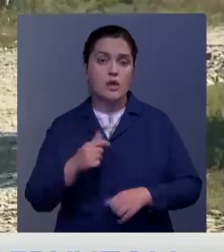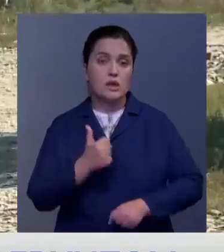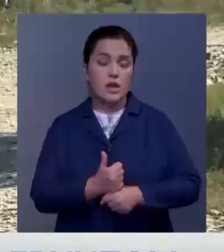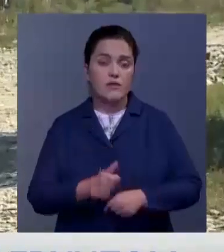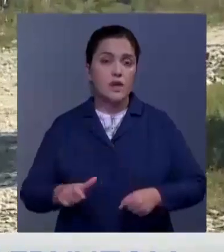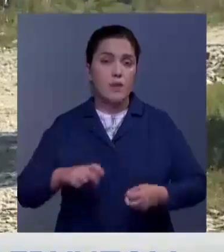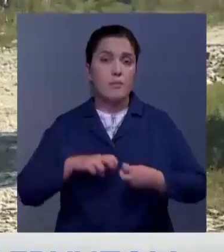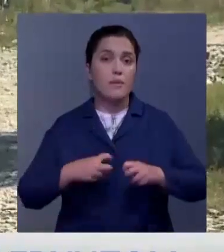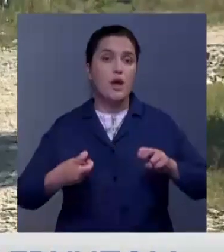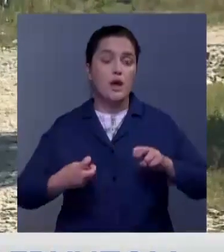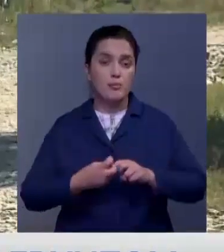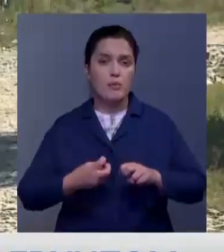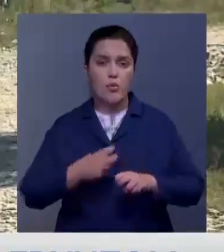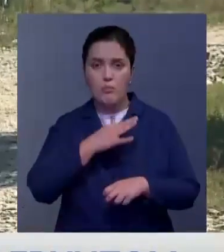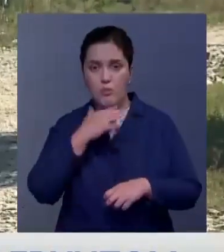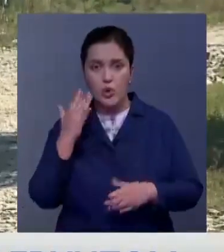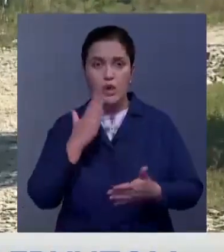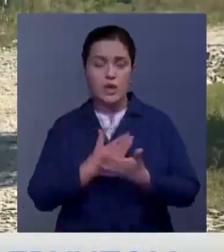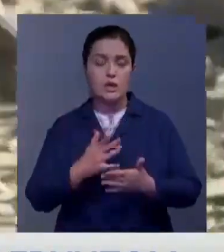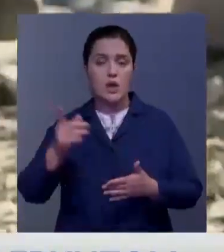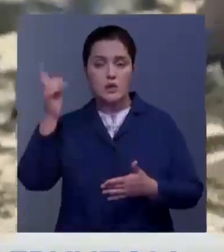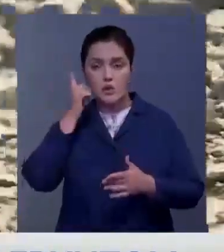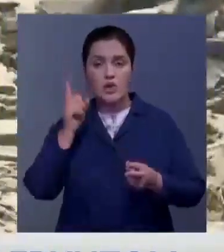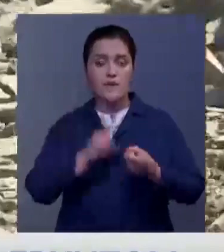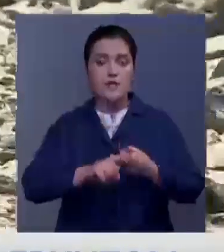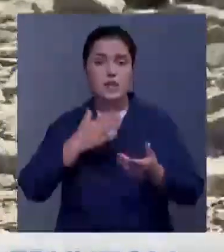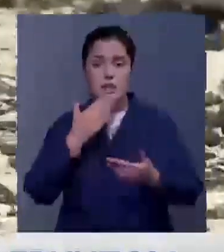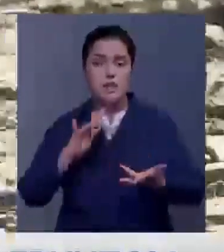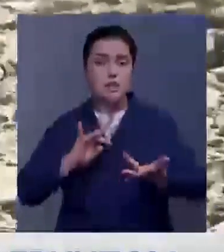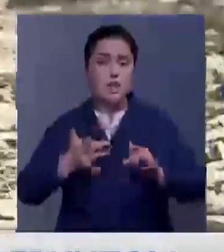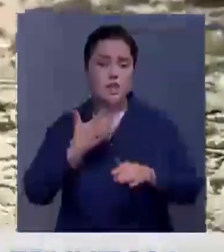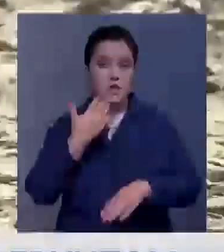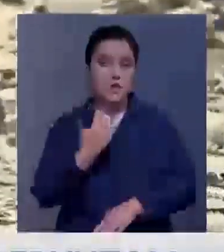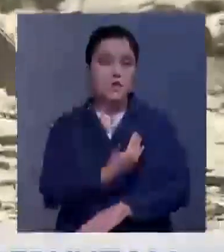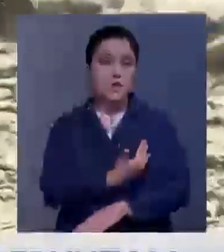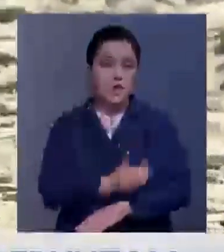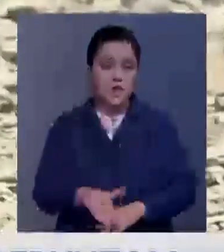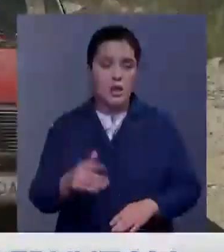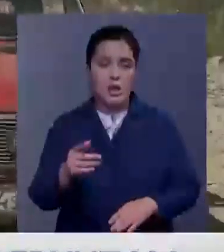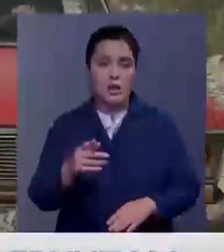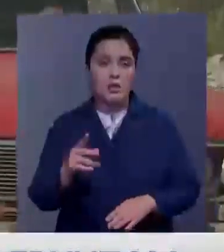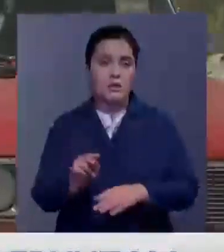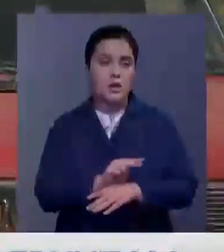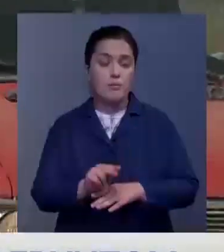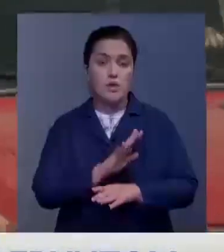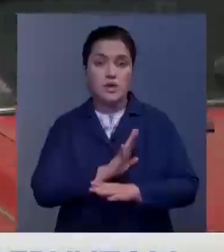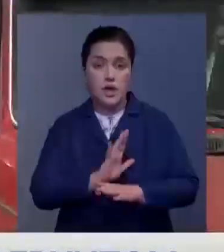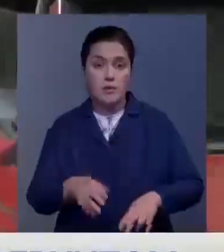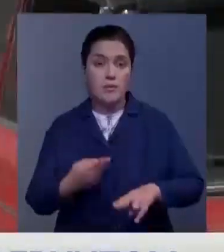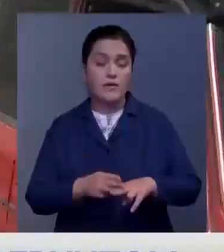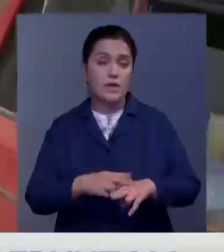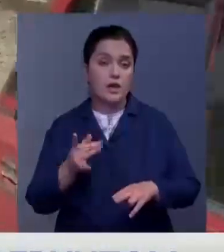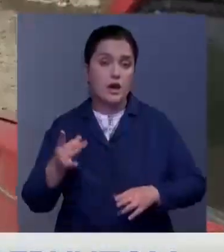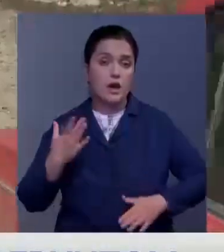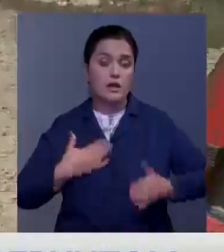дорог. Проблем поэтому хватает. Мобильной связи нет, интернета тоже, улицы и те много лет не видели ремонта. В этот раз жители